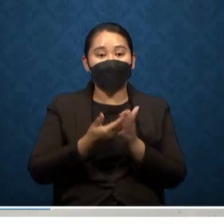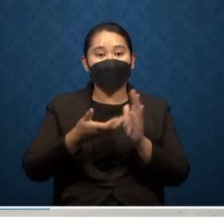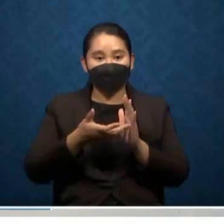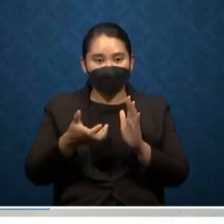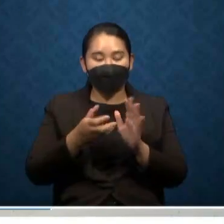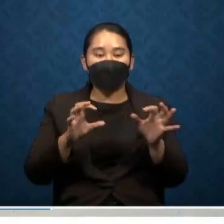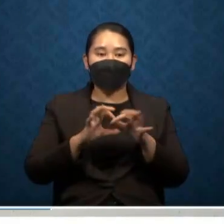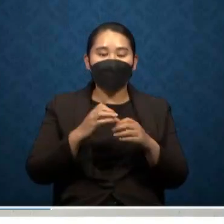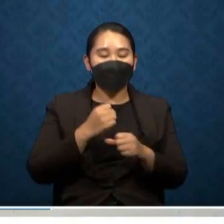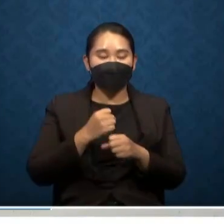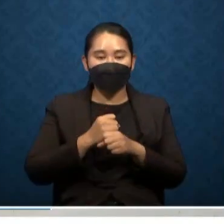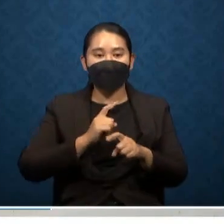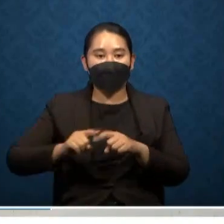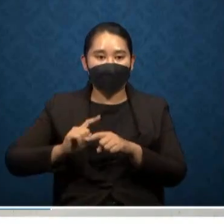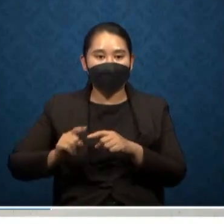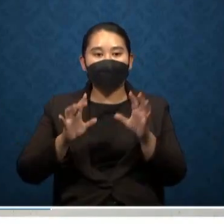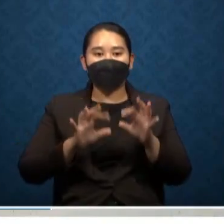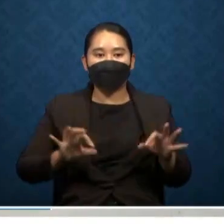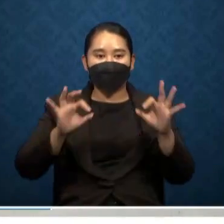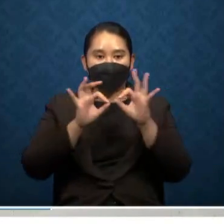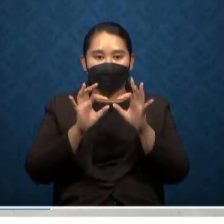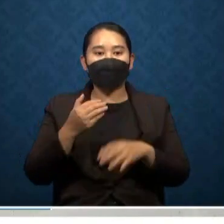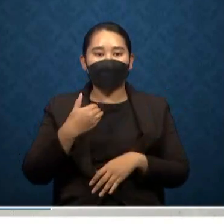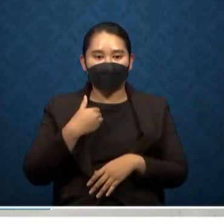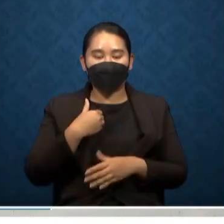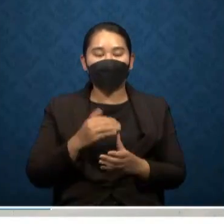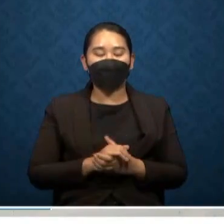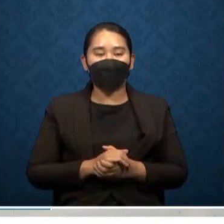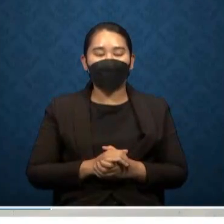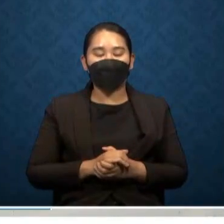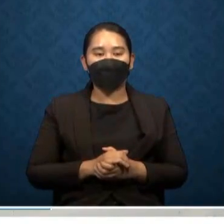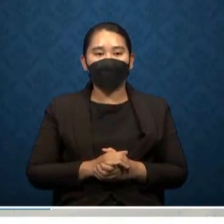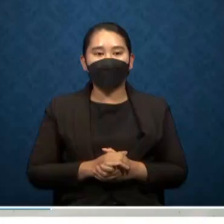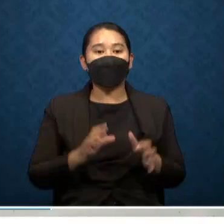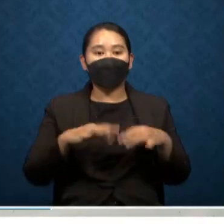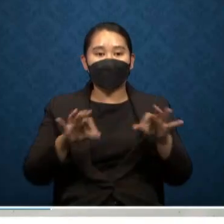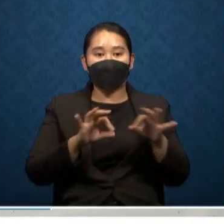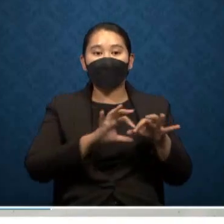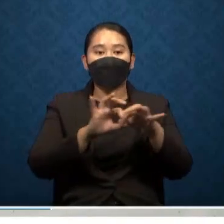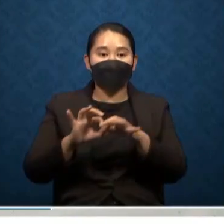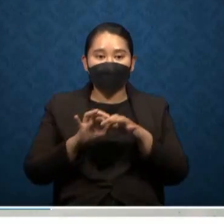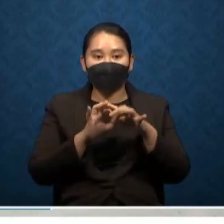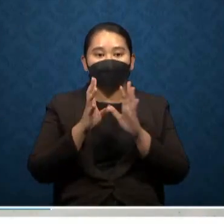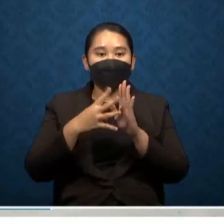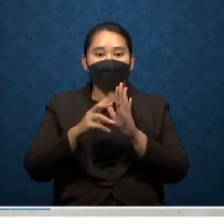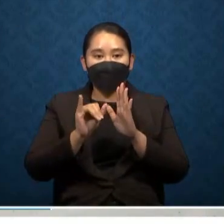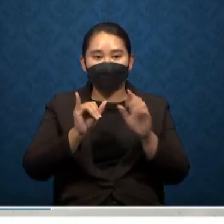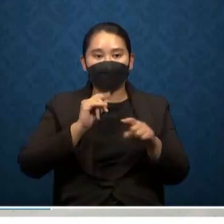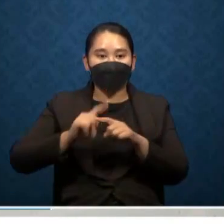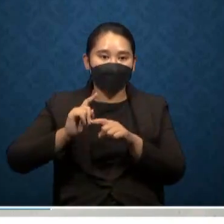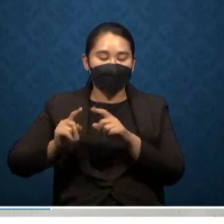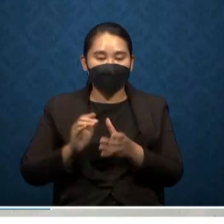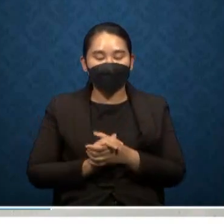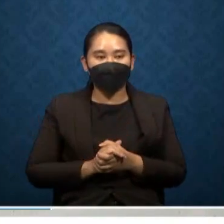สิทธิภาพและประสิทธิผลนะครับหรือความจำเป็นลำดับความสำคัญและความสอดคล้องกับแผนยุทธศาสตร์ต่างๆนะครับนั่นก็เ